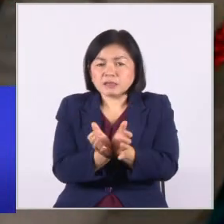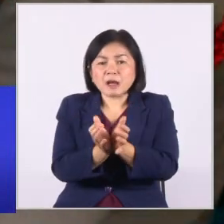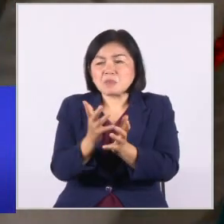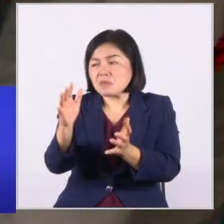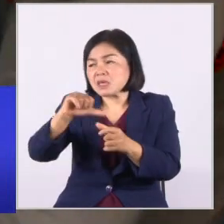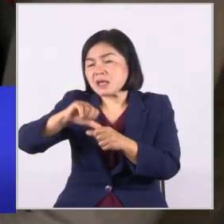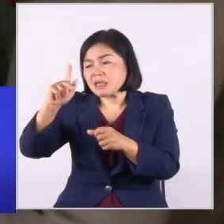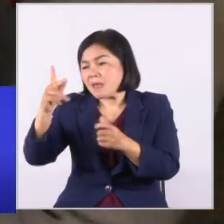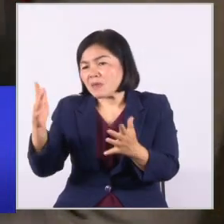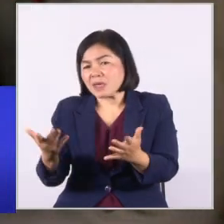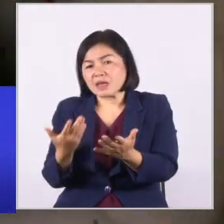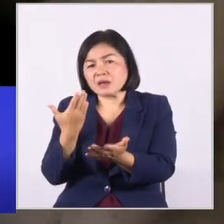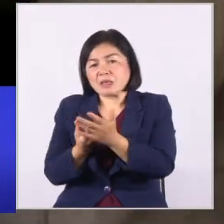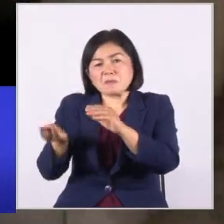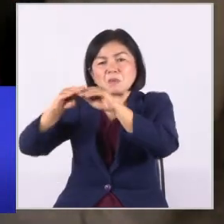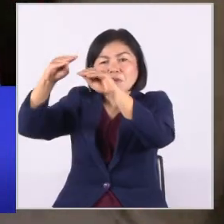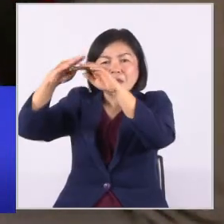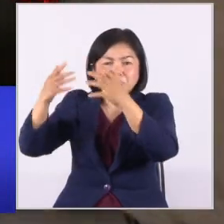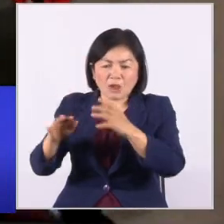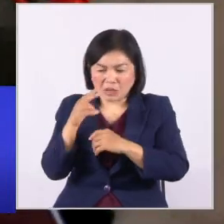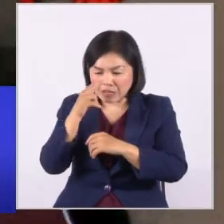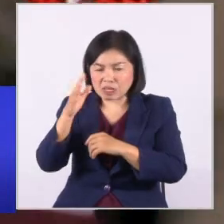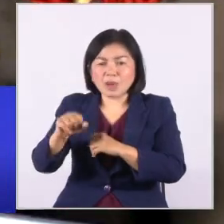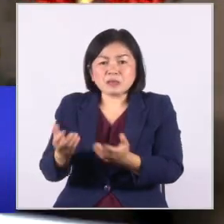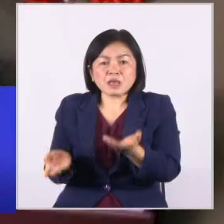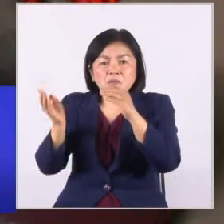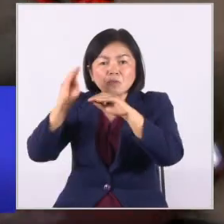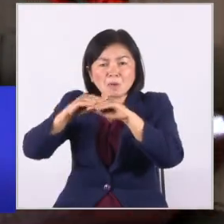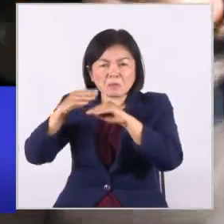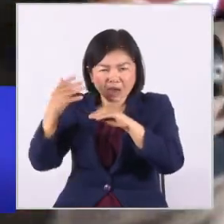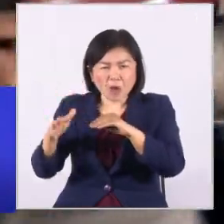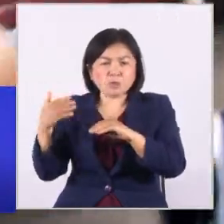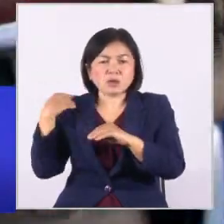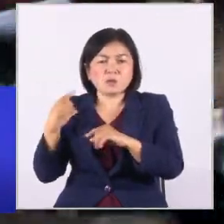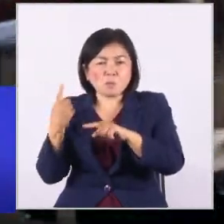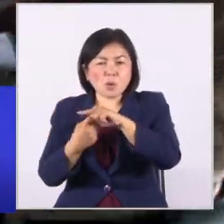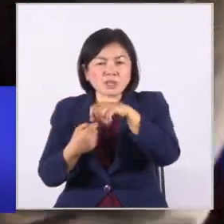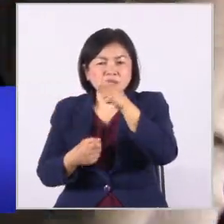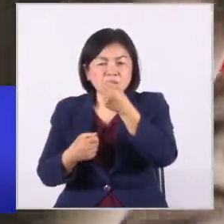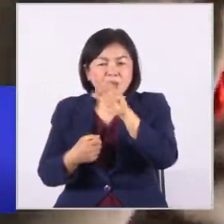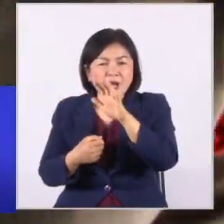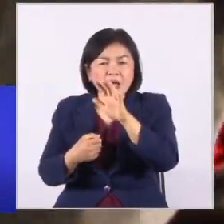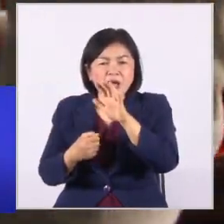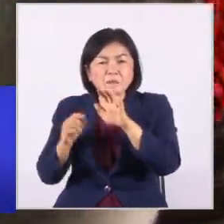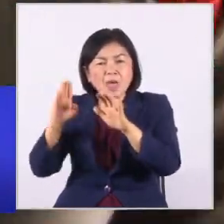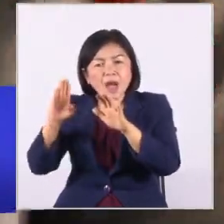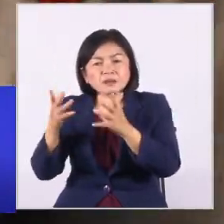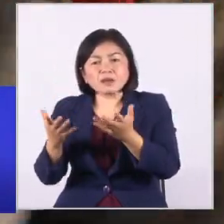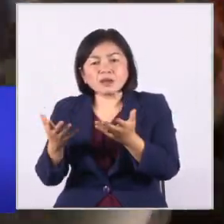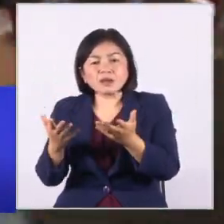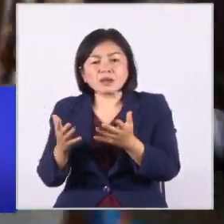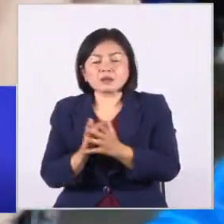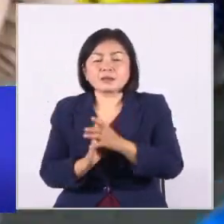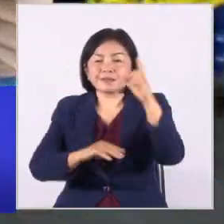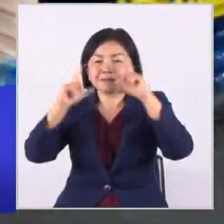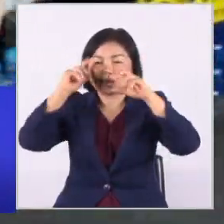ทุกวันนี้แก๊สมันก็ขึ้นราคานะเห็นไหมขึ้นละถังละอีกกิโลละบาทนึงเนี่ยเอาอย่างไงแต่ว่าเจนี่เนี่ยแม่ยังยิ้มนะ